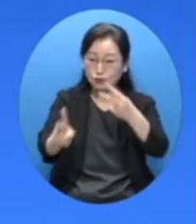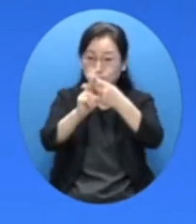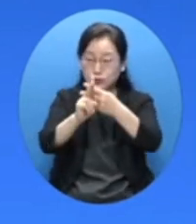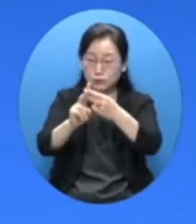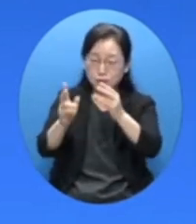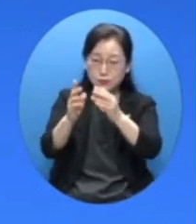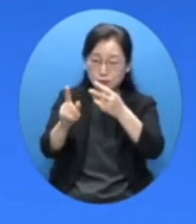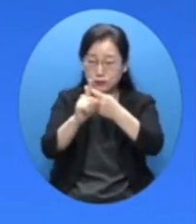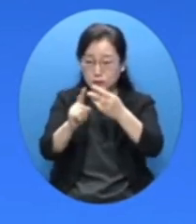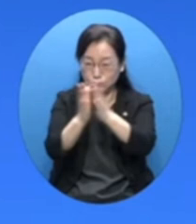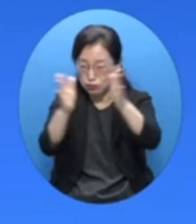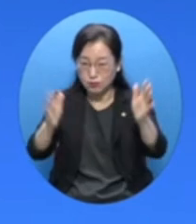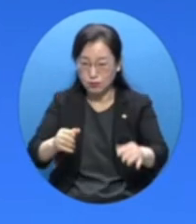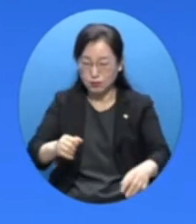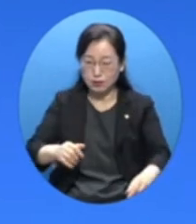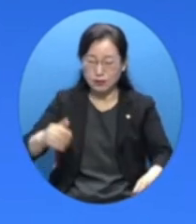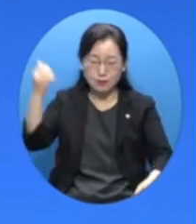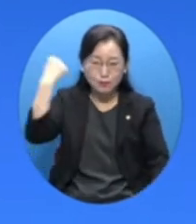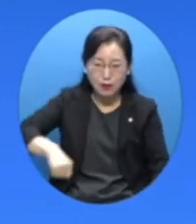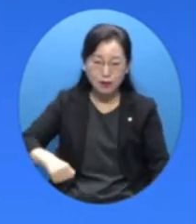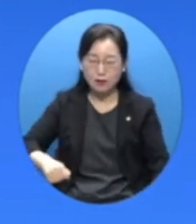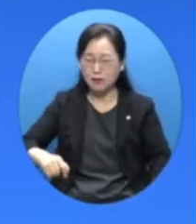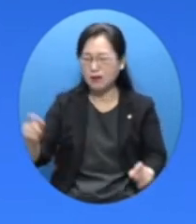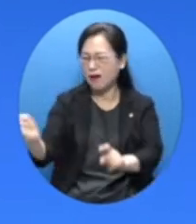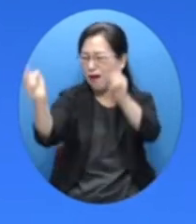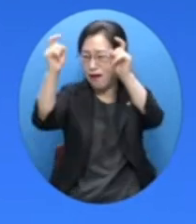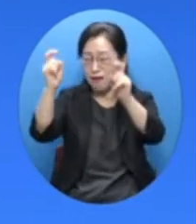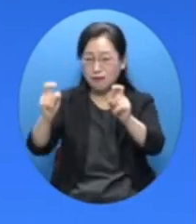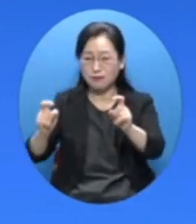나더니 말도 안 듣고 소리 지르고 대들고